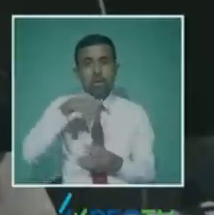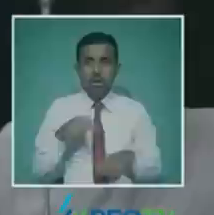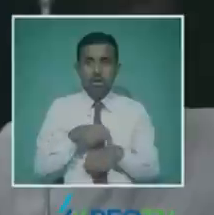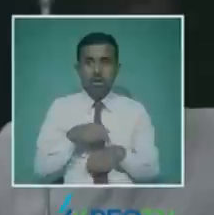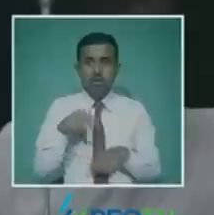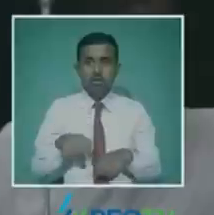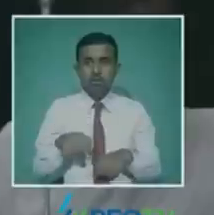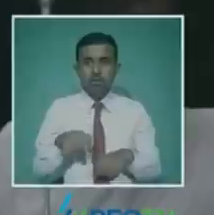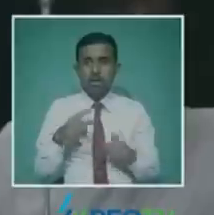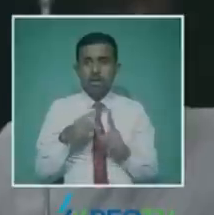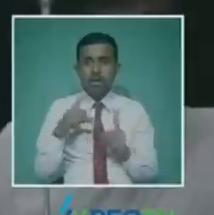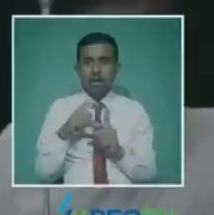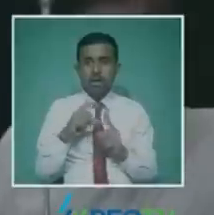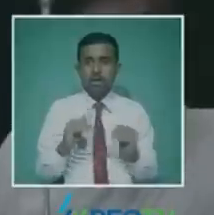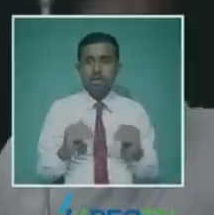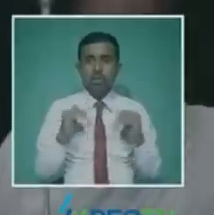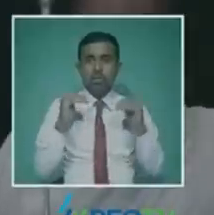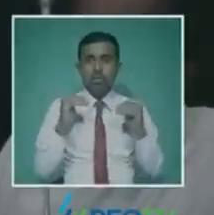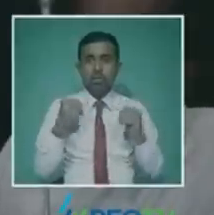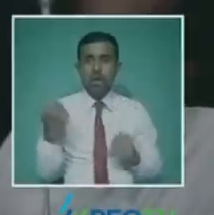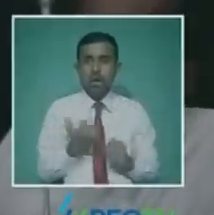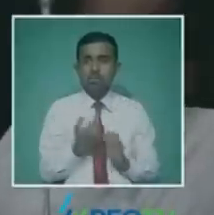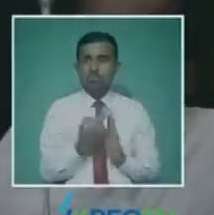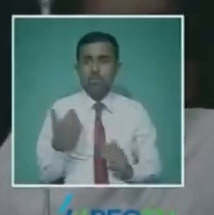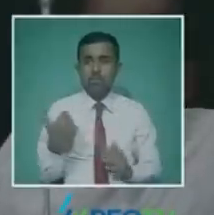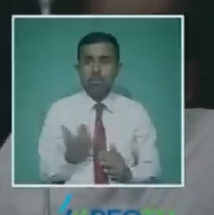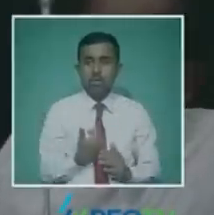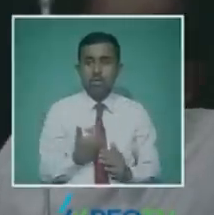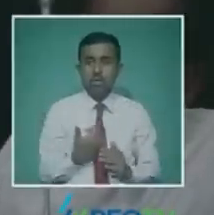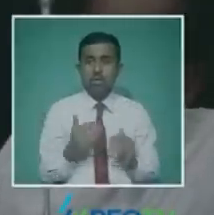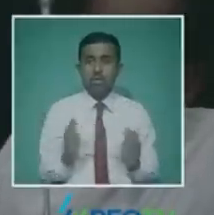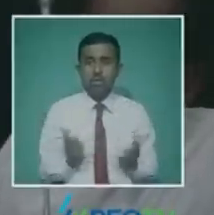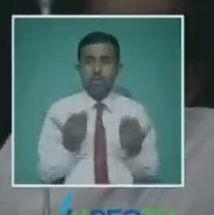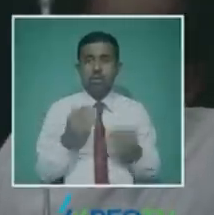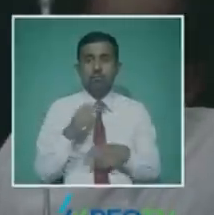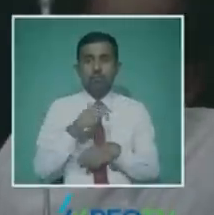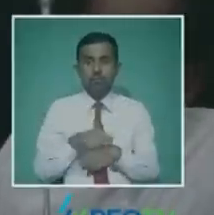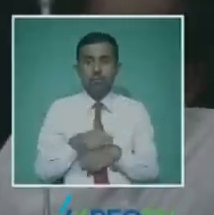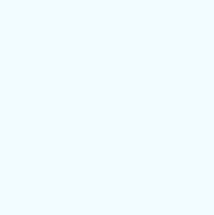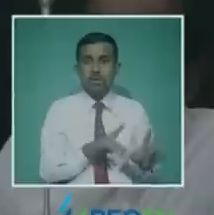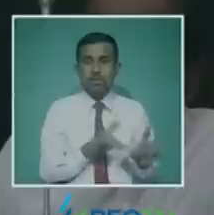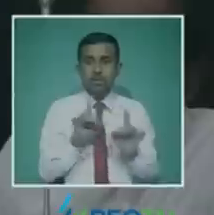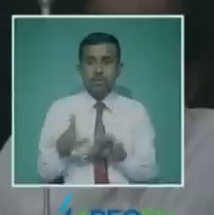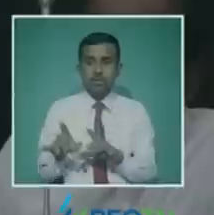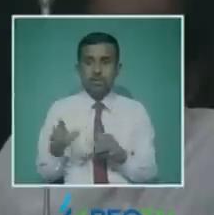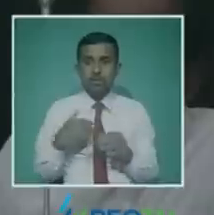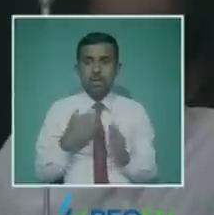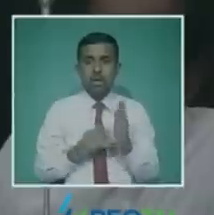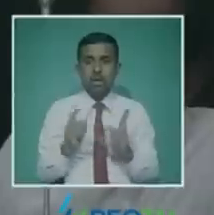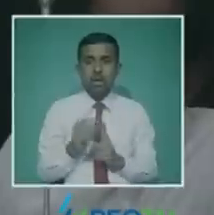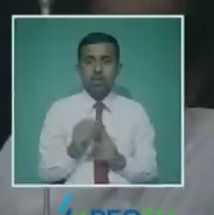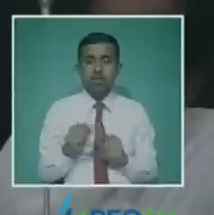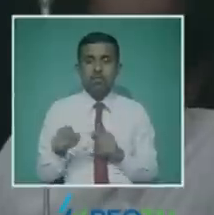තියෙනවා. අධ්‍යාපන ප්‍රතිසංස්කරණ එහෙම නැත්නම් නව ප්‍රතිපත්තිය එහෙම නැත්නම් මේ ගොඩනගන අවස්ථාවේදීම ඊට සමගාමීව අපේ අමාත්‍යාංශය